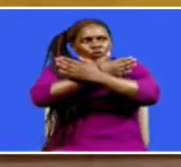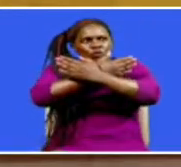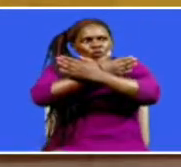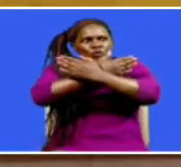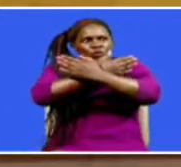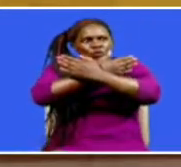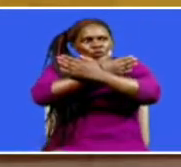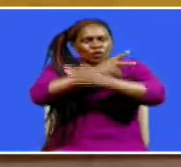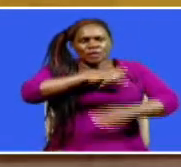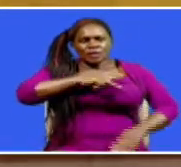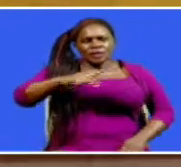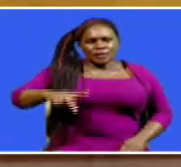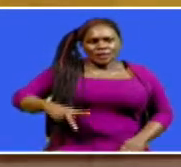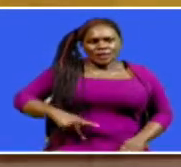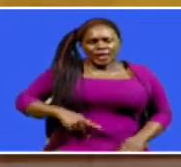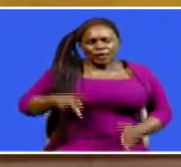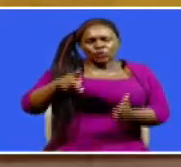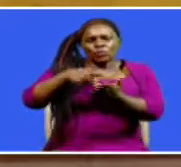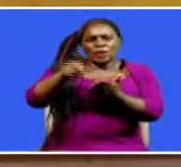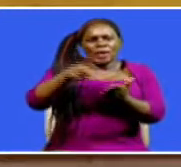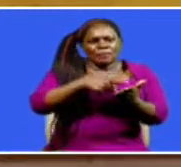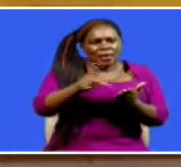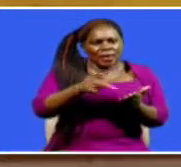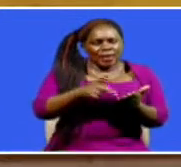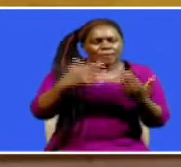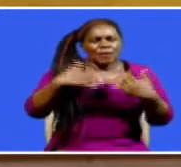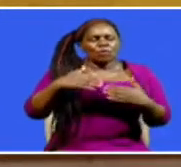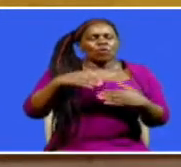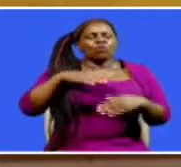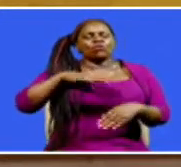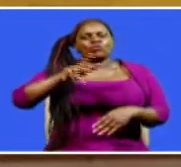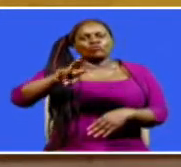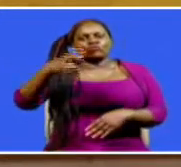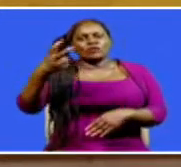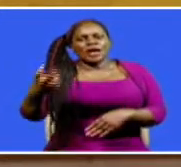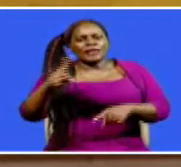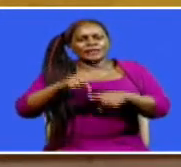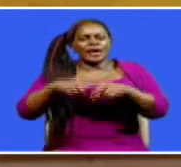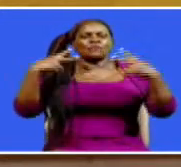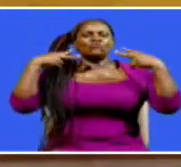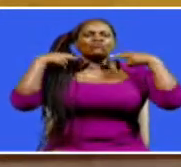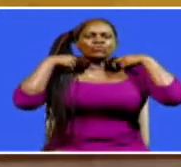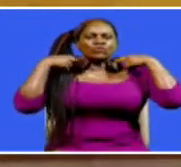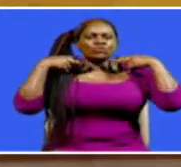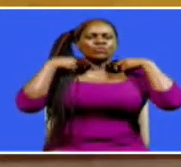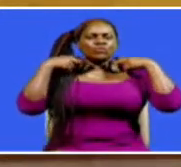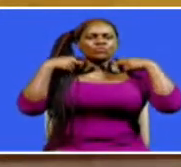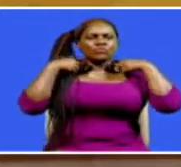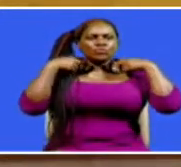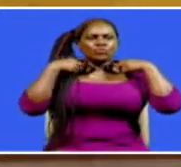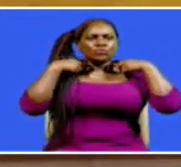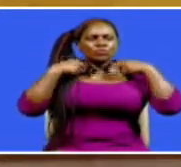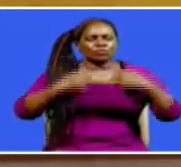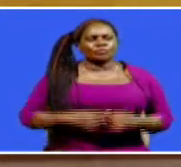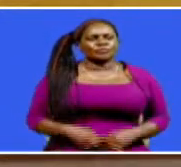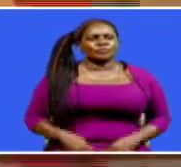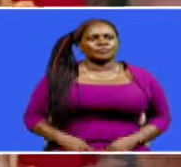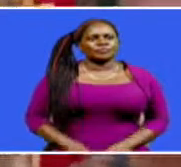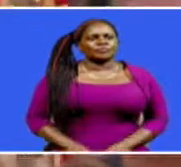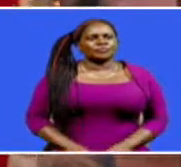shinikizo la ufalme huo kuwapa fidia waliouawa wakati wa utawala wa wakoloni ambazo zinazidi kushika kasi.